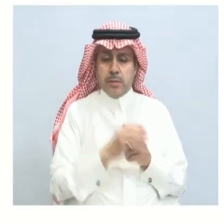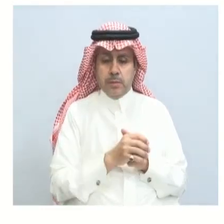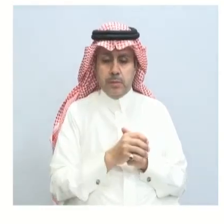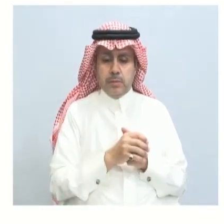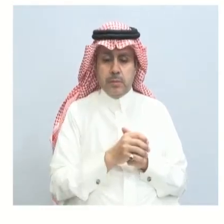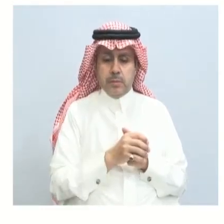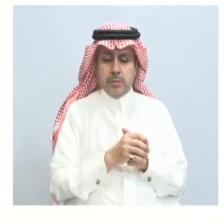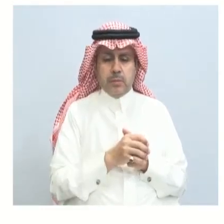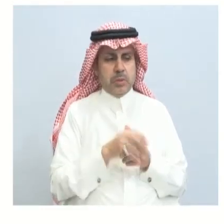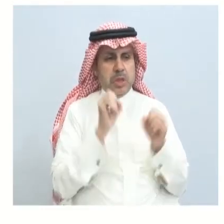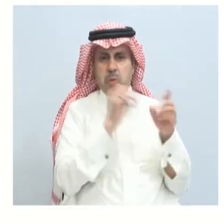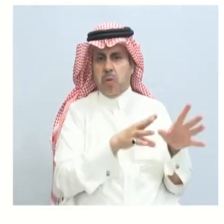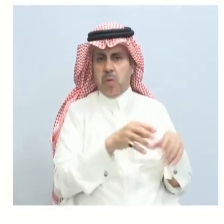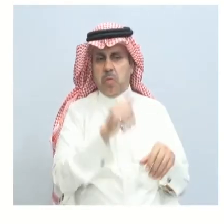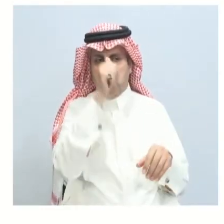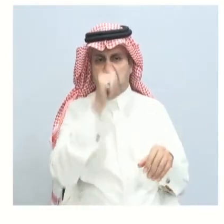والمتشدقون